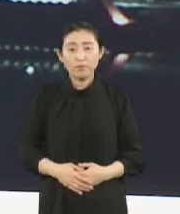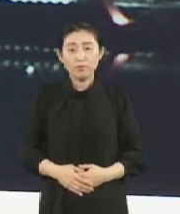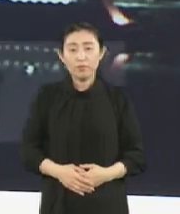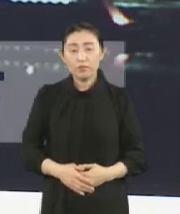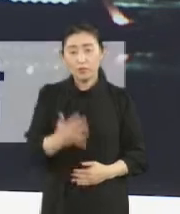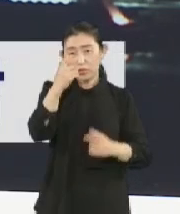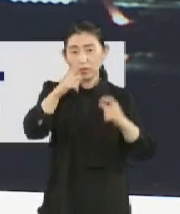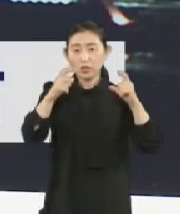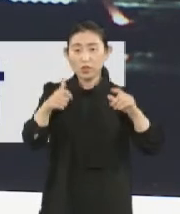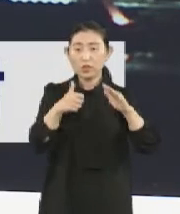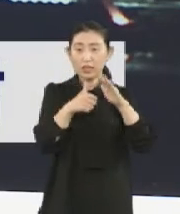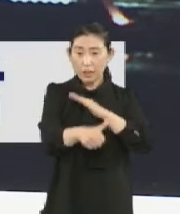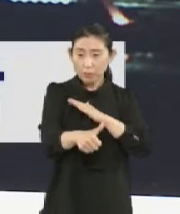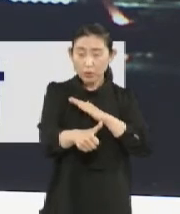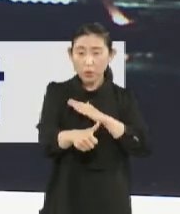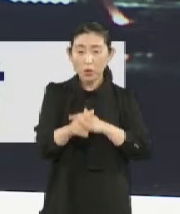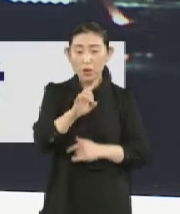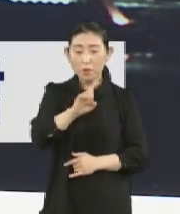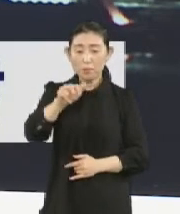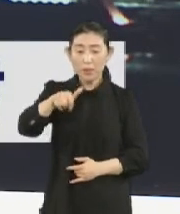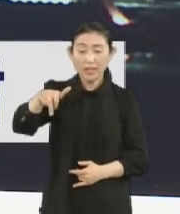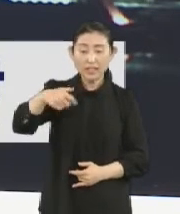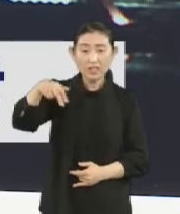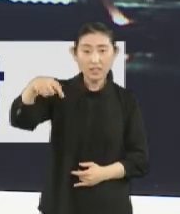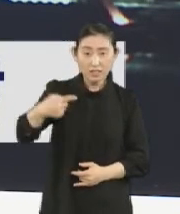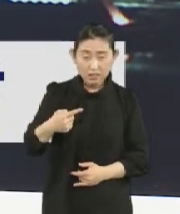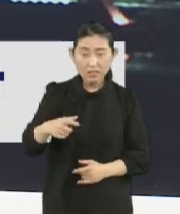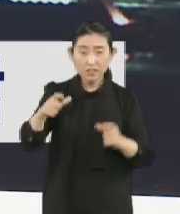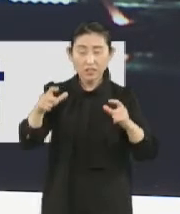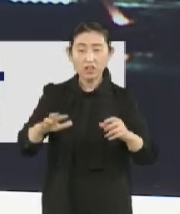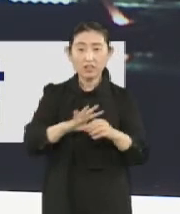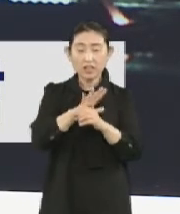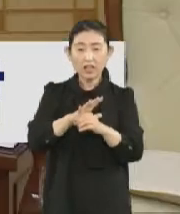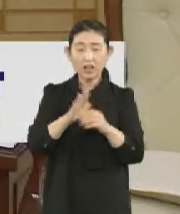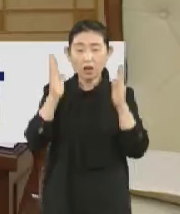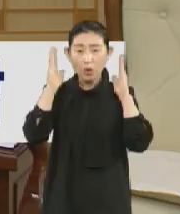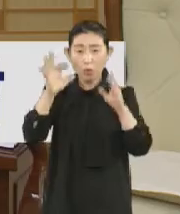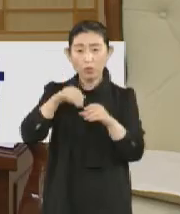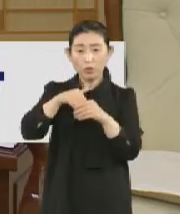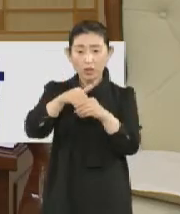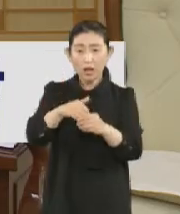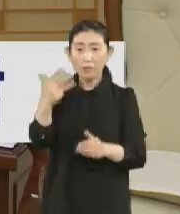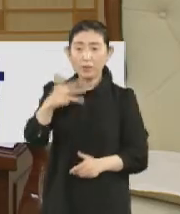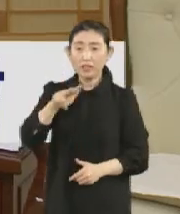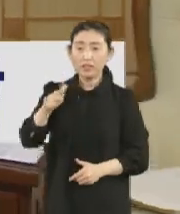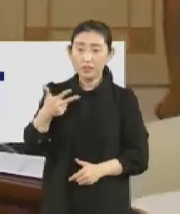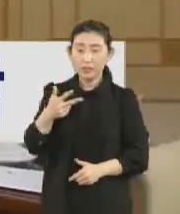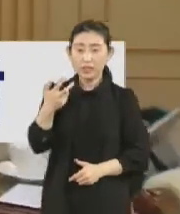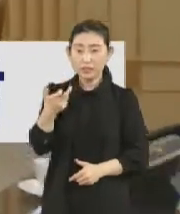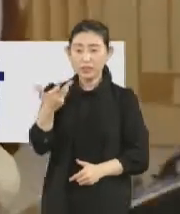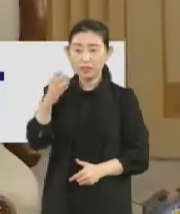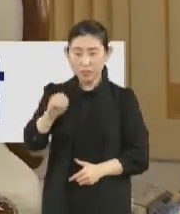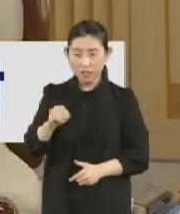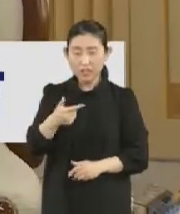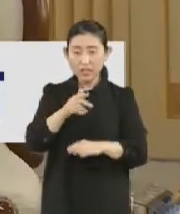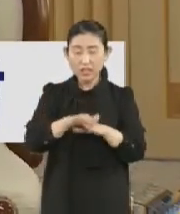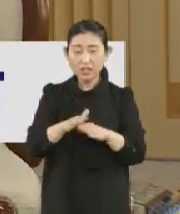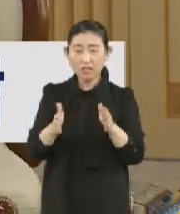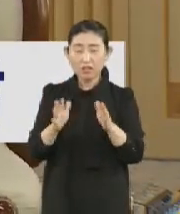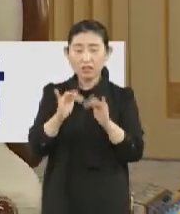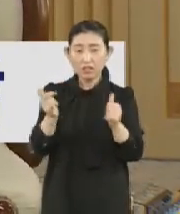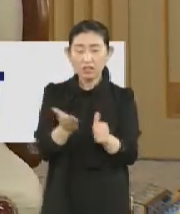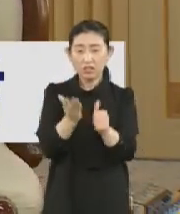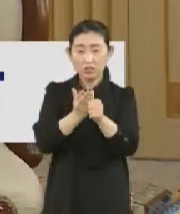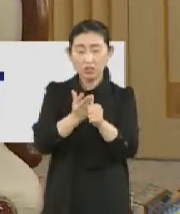충청권 대표 주륵 이어 맥키스 컴퍼니는 지역사랑 장학금 8710 7만원을 대전 인재육성